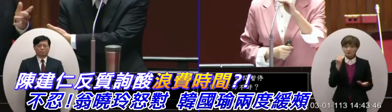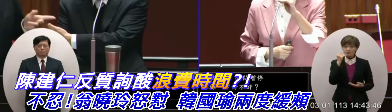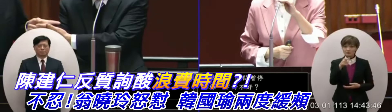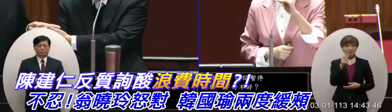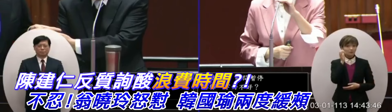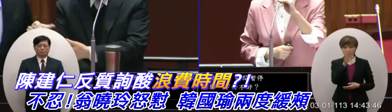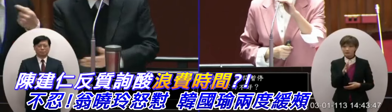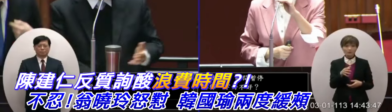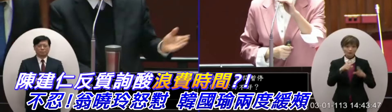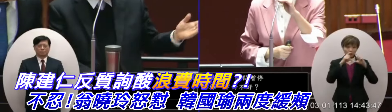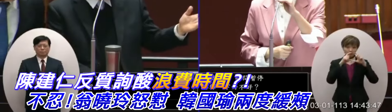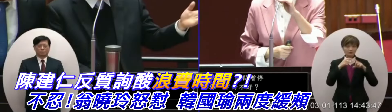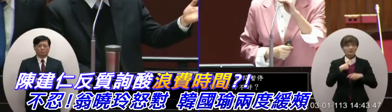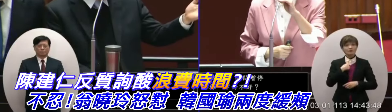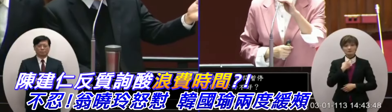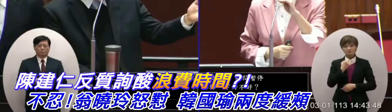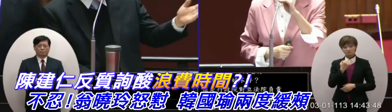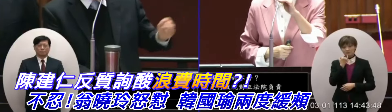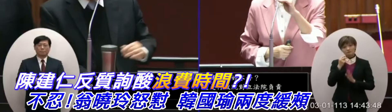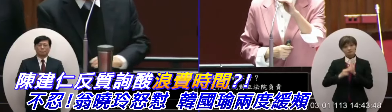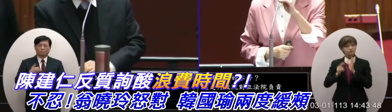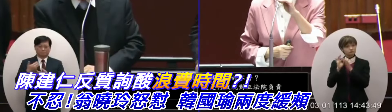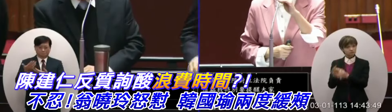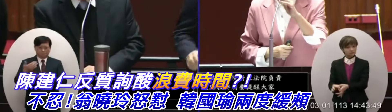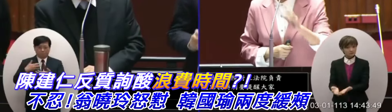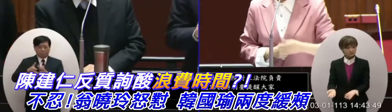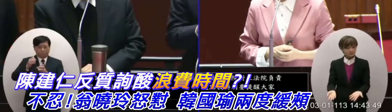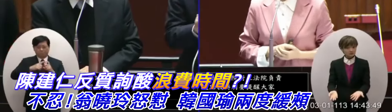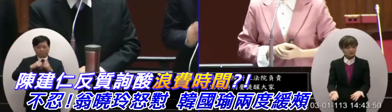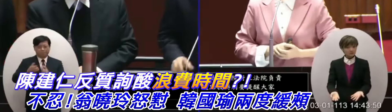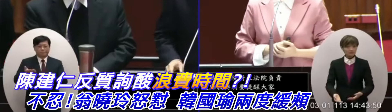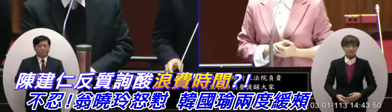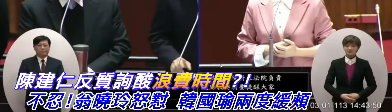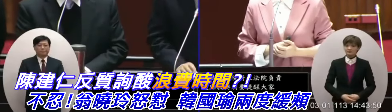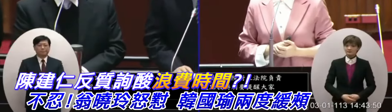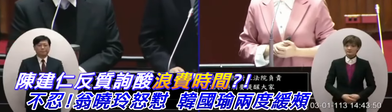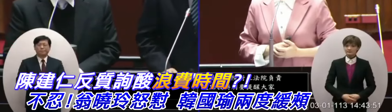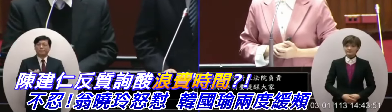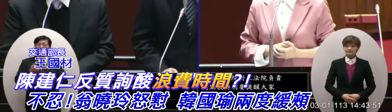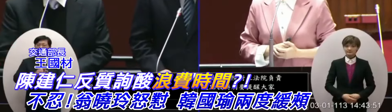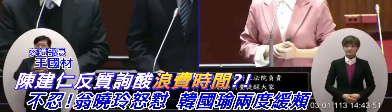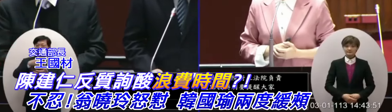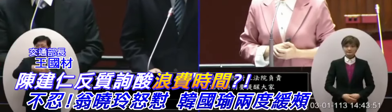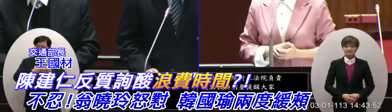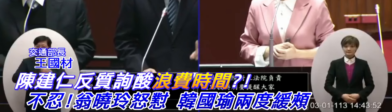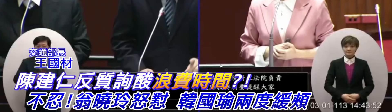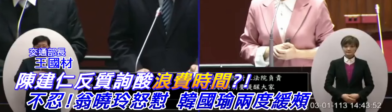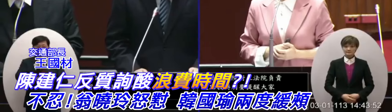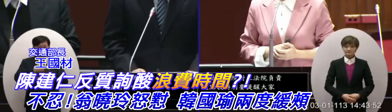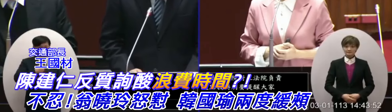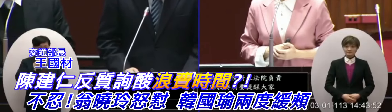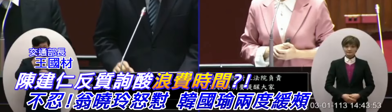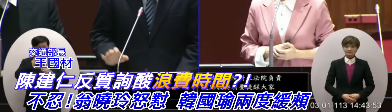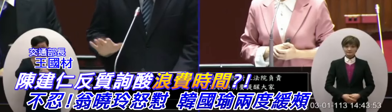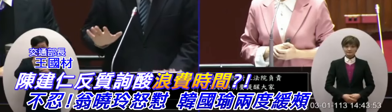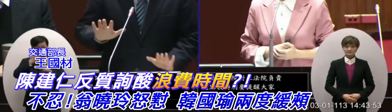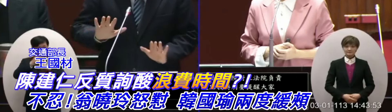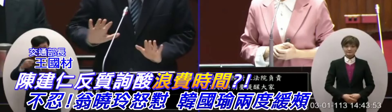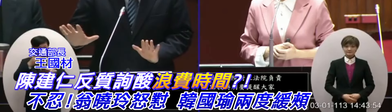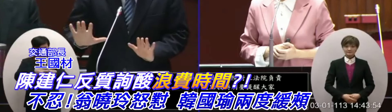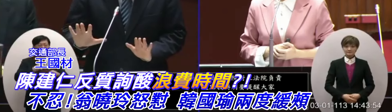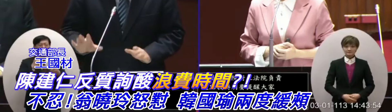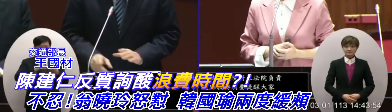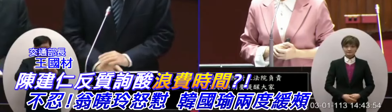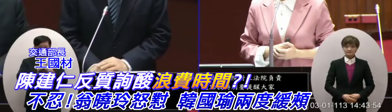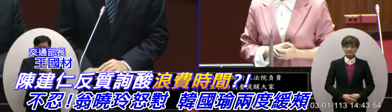续阐述。 那请那个部长先回答。 是，各位报告哈，禁条例的确新冠肺炎特别条例会址已